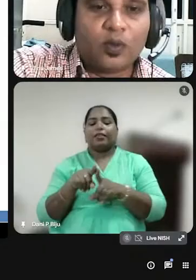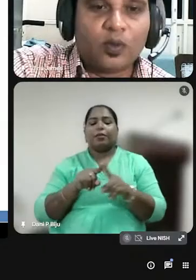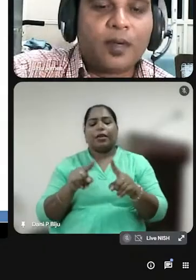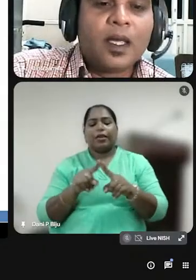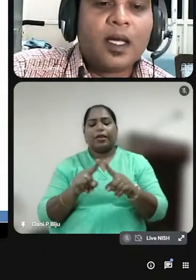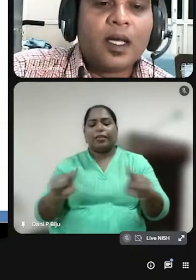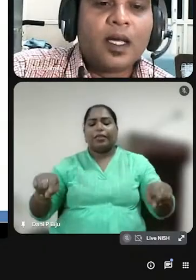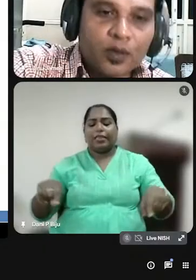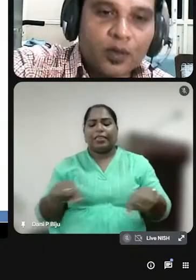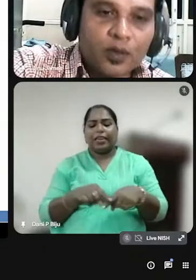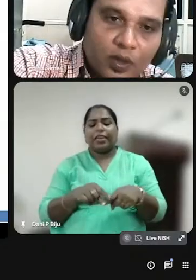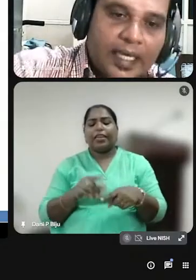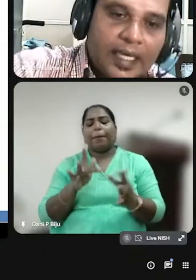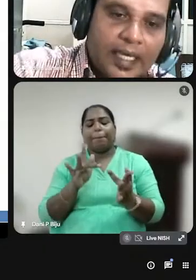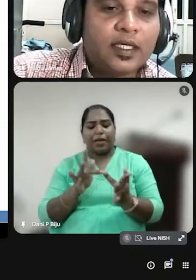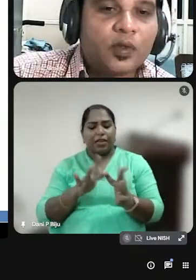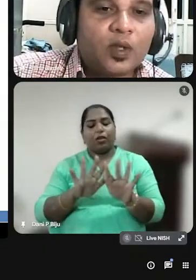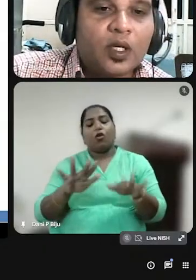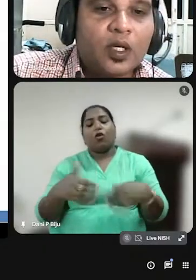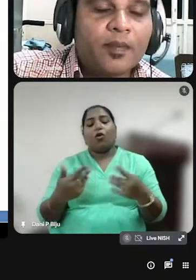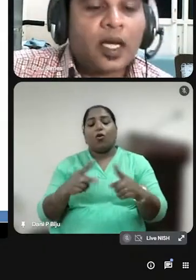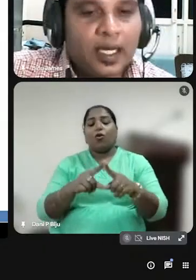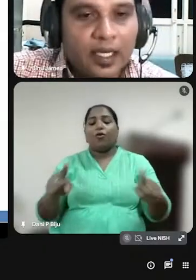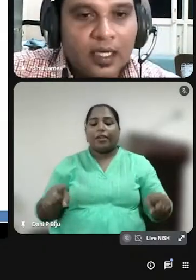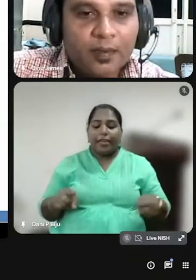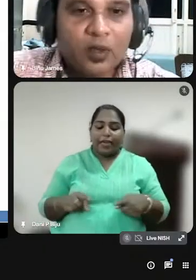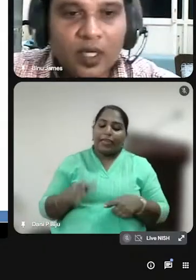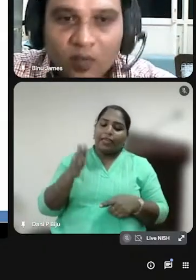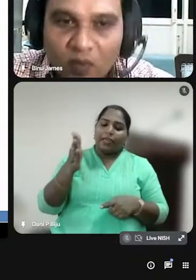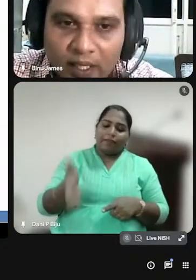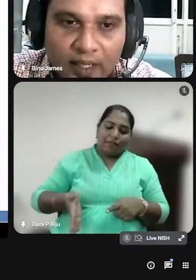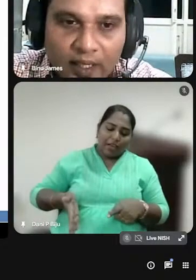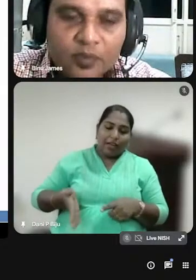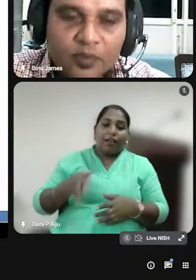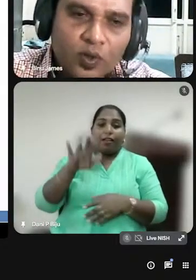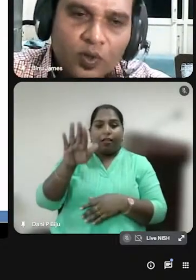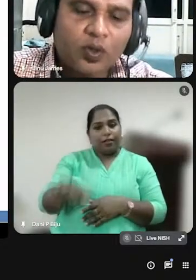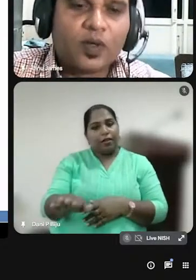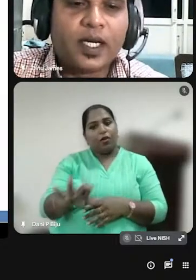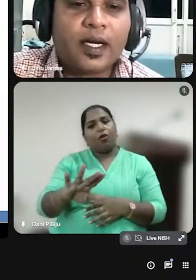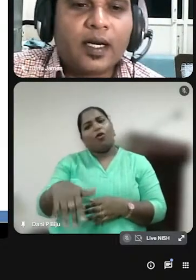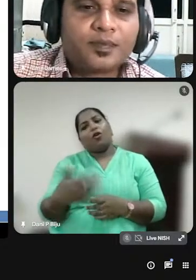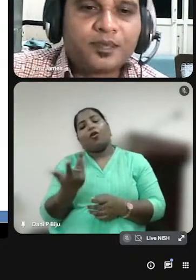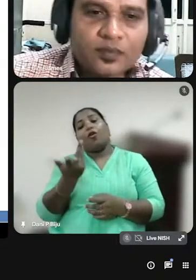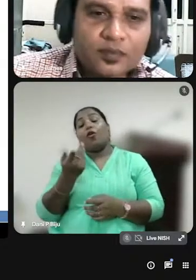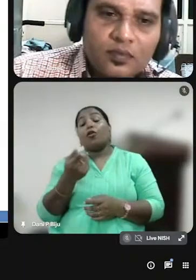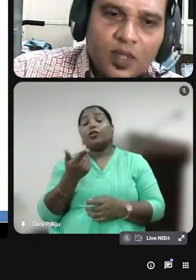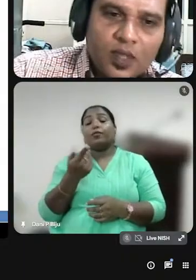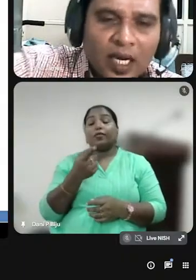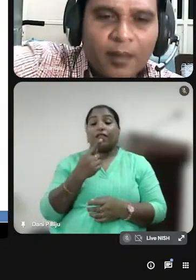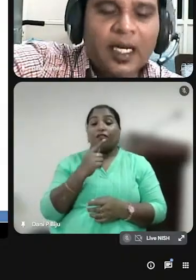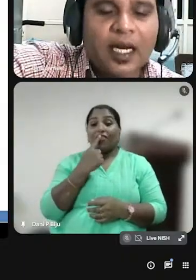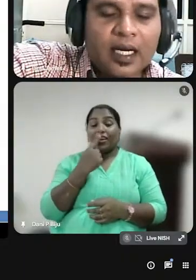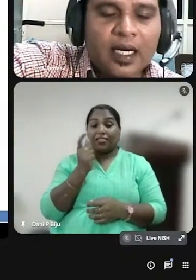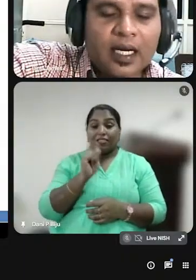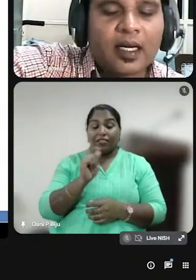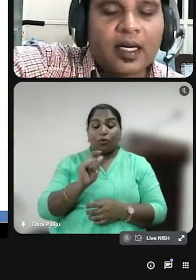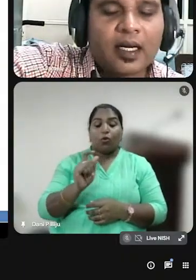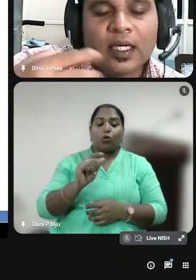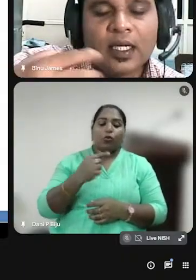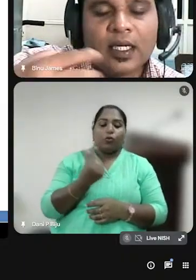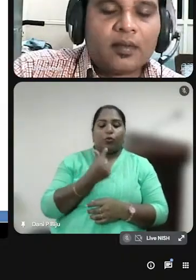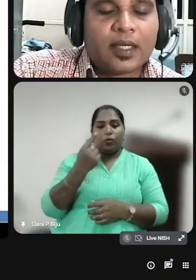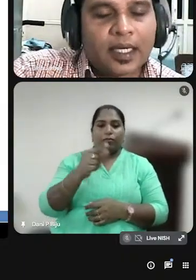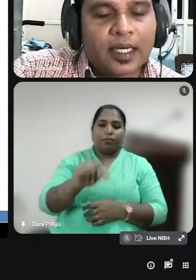ലക്ഷ്യങ്ങൾ കൊടുക്കുക, ലൈറ്റ് അടിച്ചു കൊടുക്കാം, അല്ലെങ്കിൽ ഈ പറഞ്ഞ പോലെ തന്നെ വരയിടാം, ചോക്ക് കൊണ്ട് വരയിടാം, പല